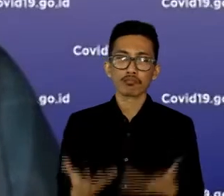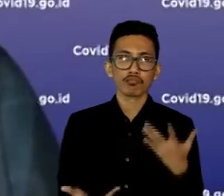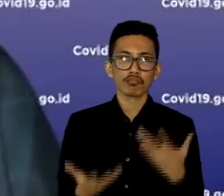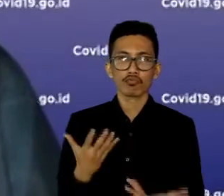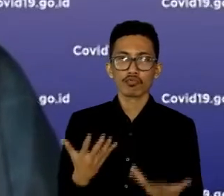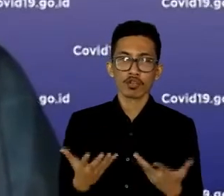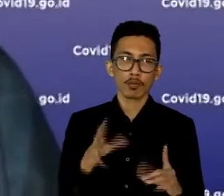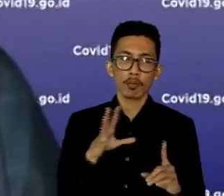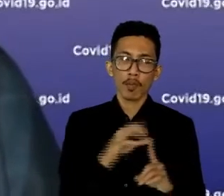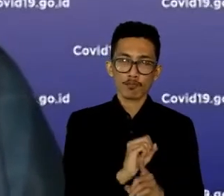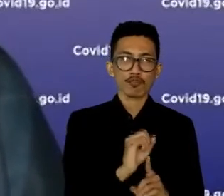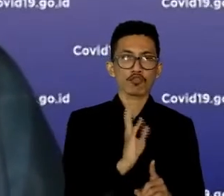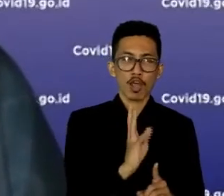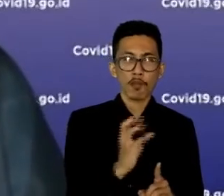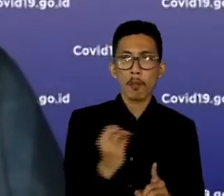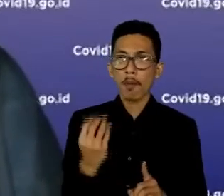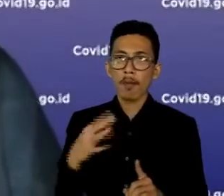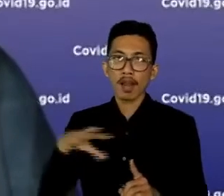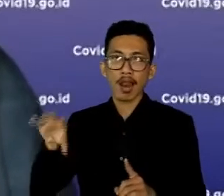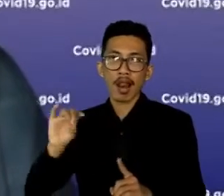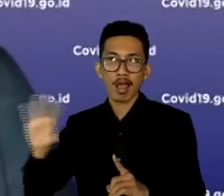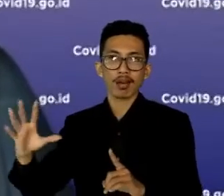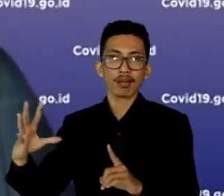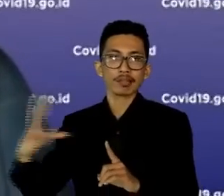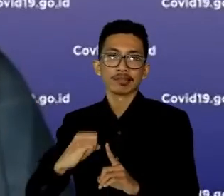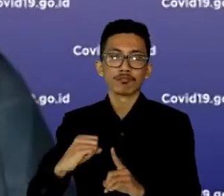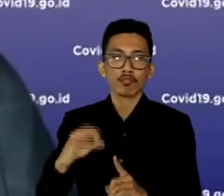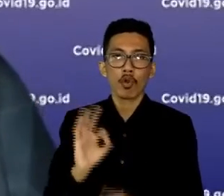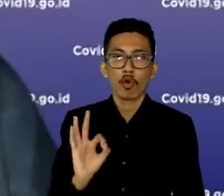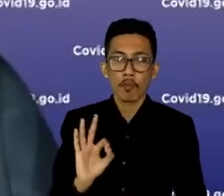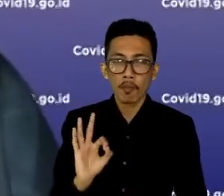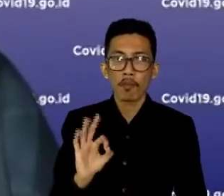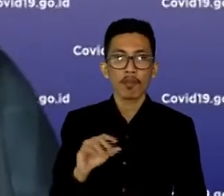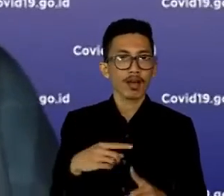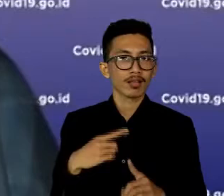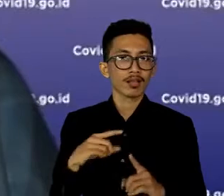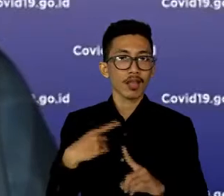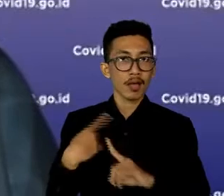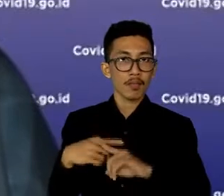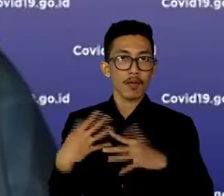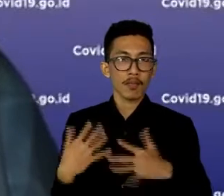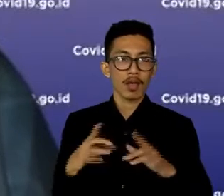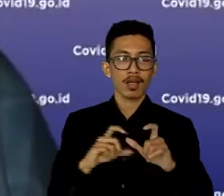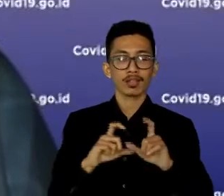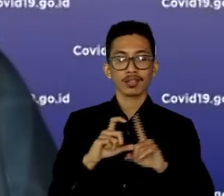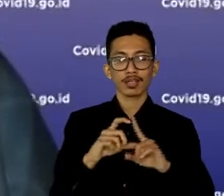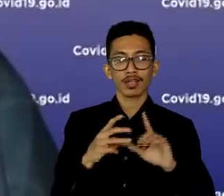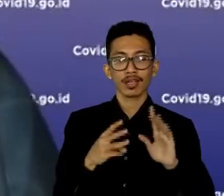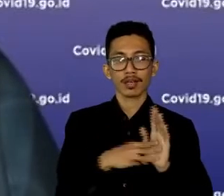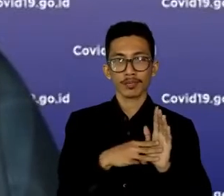ada yang bisa mencapai. Namun ada juga beberapa yang masih harus digenjot, terutama dalam penambahan SDM. Jadi salah satu